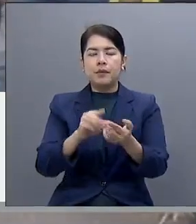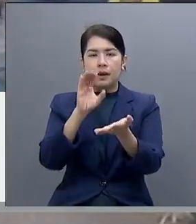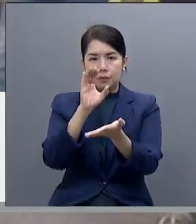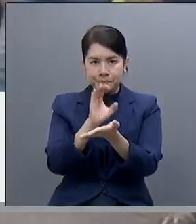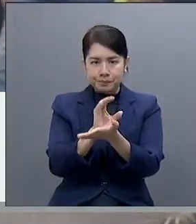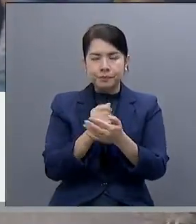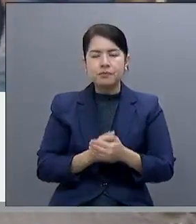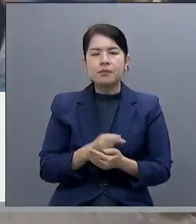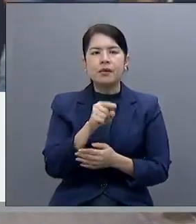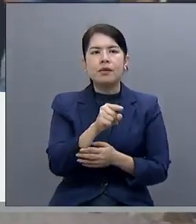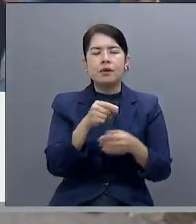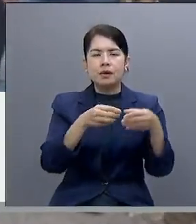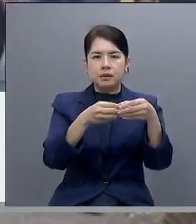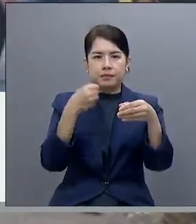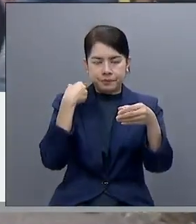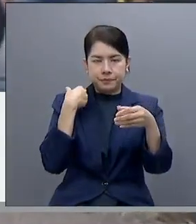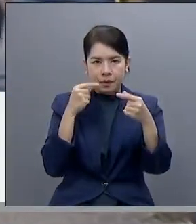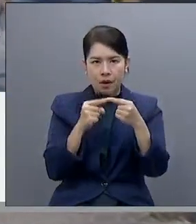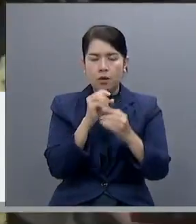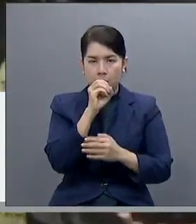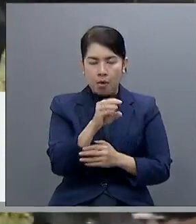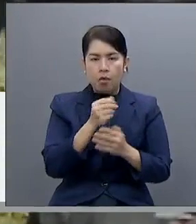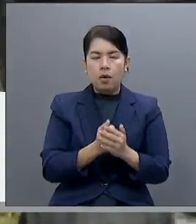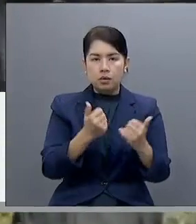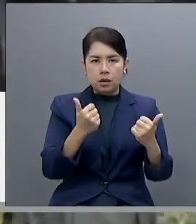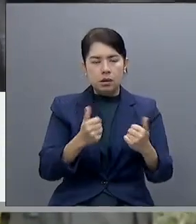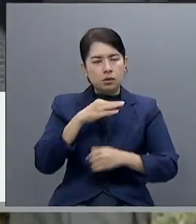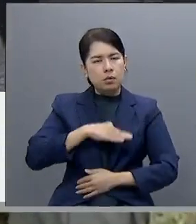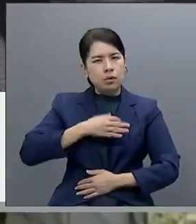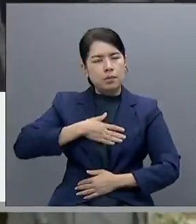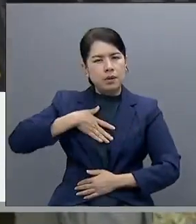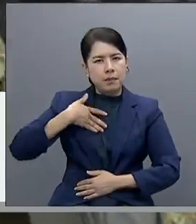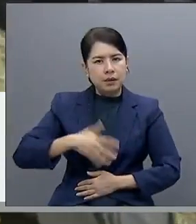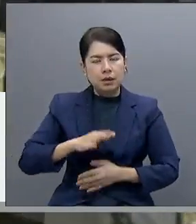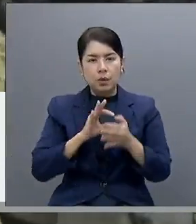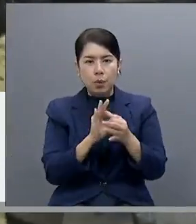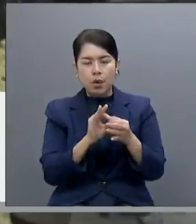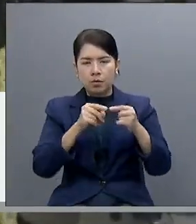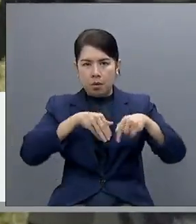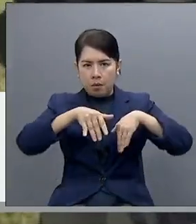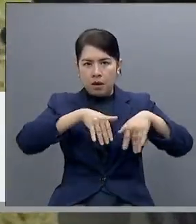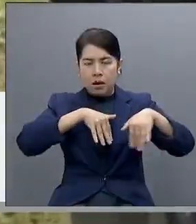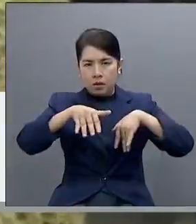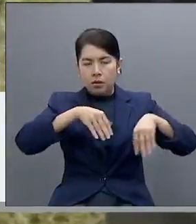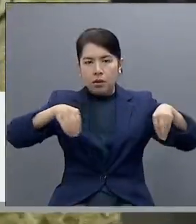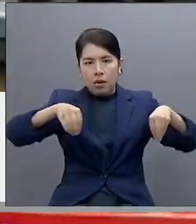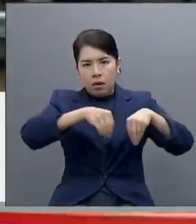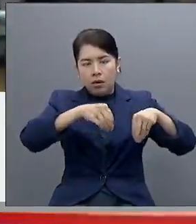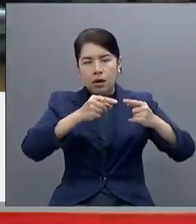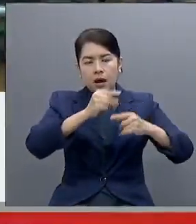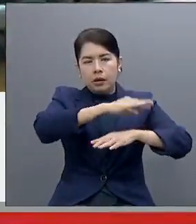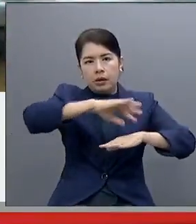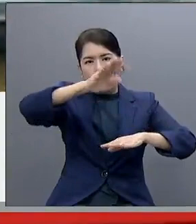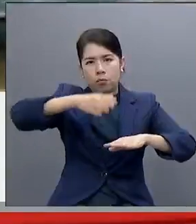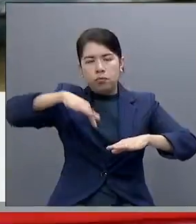ในขณะเดียวกันกำนันตำบลตะโหมดอำเภอตะโหมดบอกว่ามีความกังวลถึงความปลอดภัยของชาวบ้านบริเวณโดยรอบเทือกเขาบรรทัดหลังทราบ